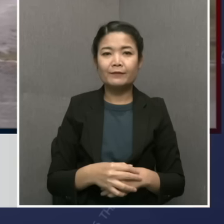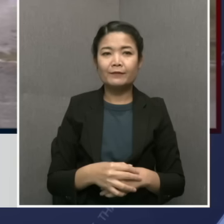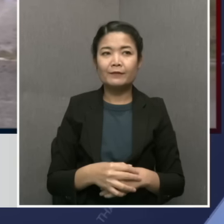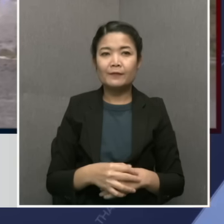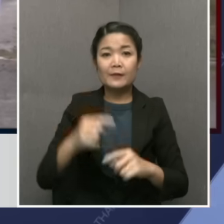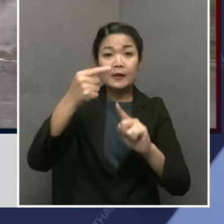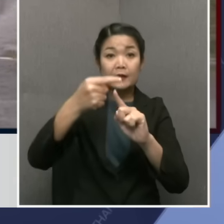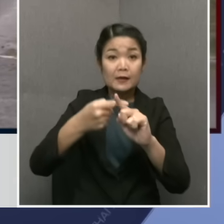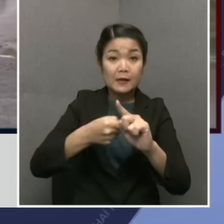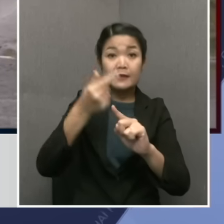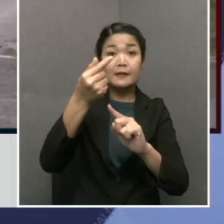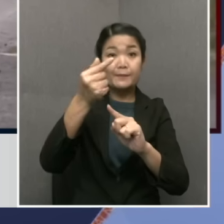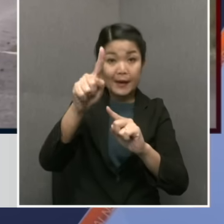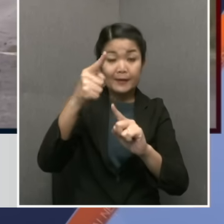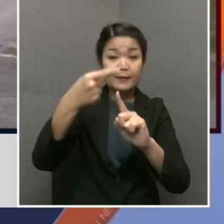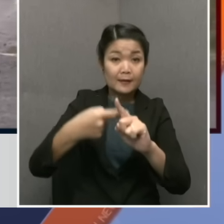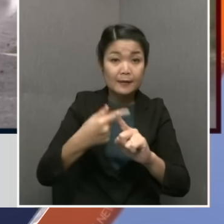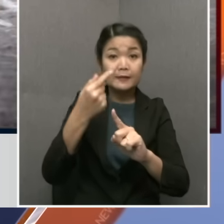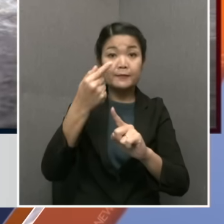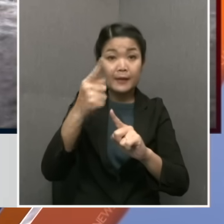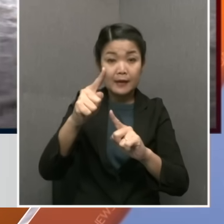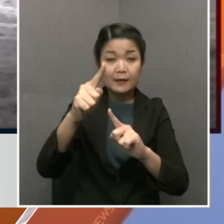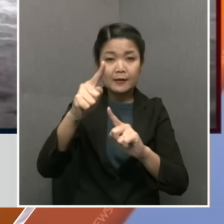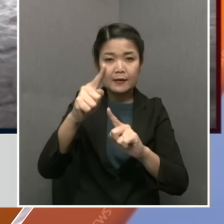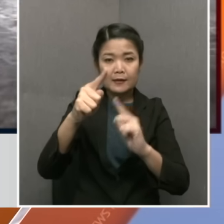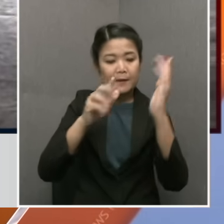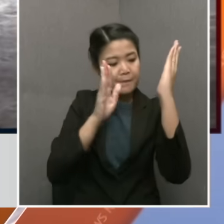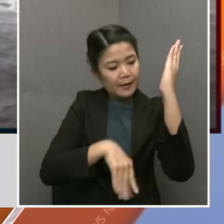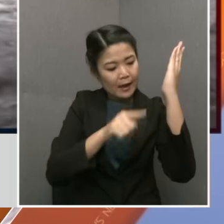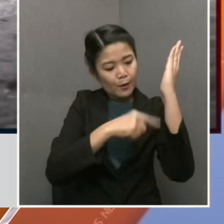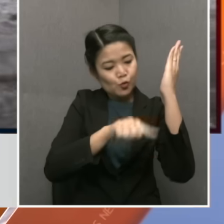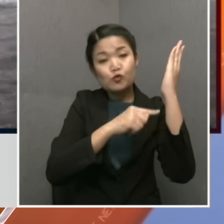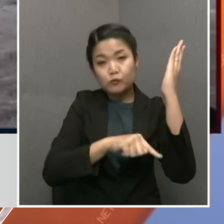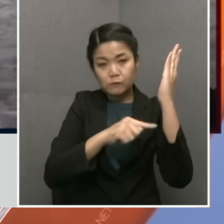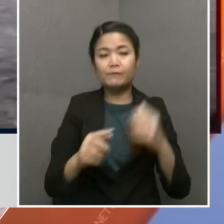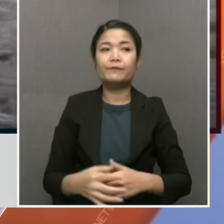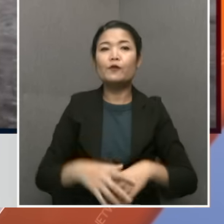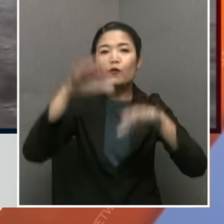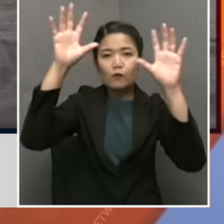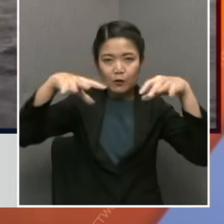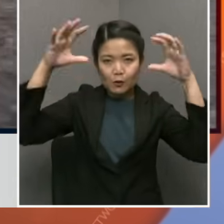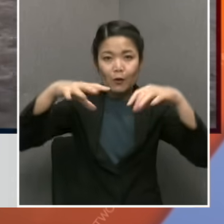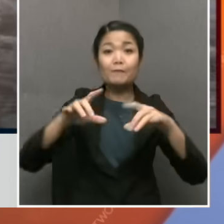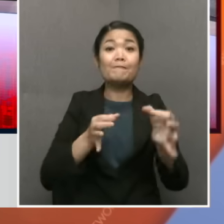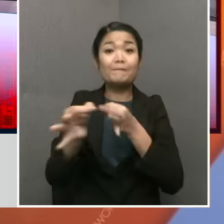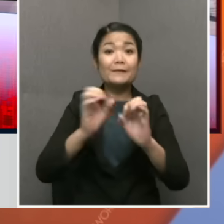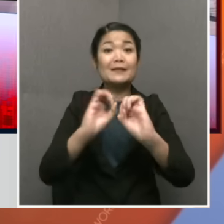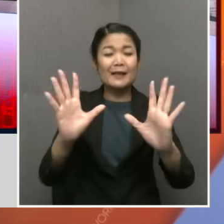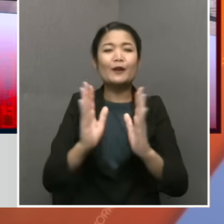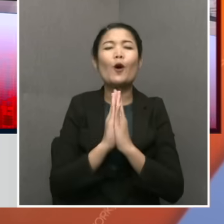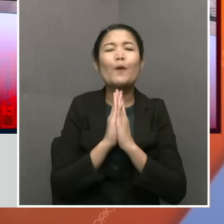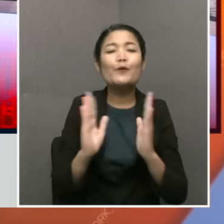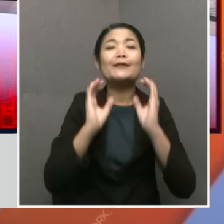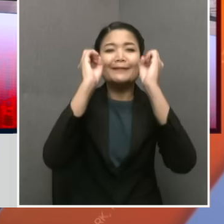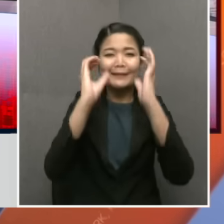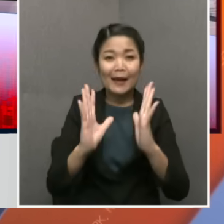เดือนพฤษพฤศจิกายนเนี่ยครับก็จะไปตกภาคใต้ตอนบนแล้วนะครับครับผมได้ชัดเจนครับขอบคุณอาจารย์ครับารกันไว้เนี่ย